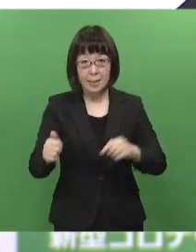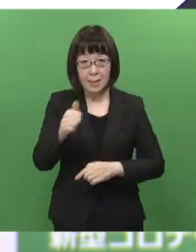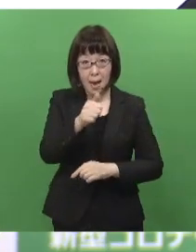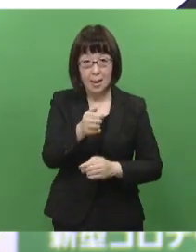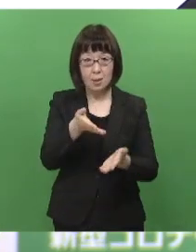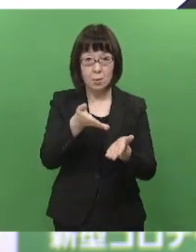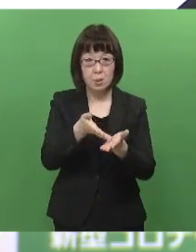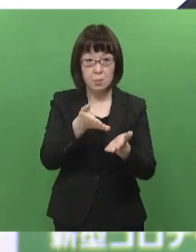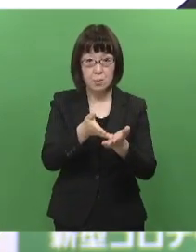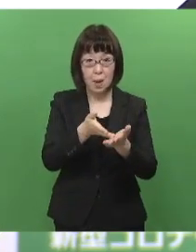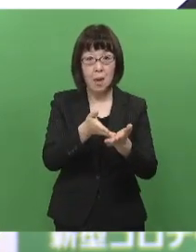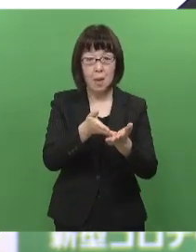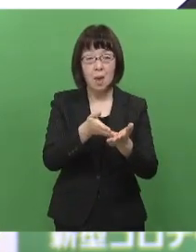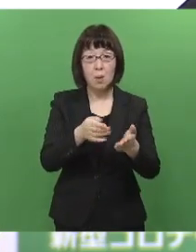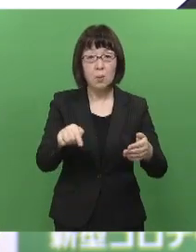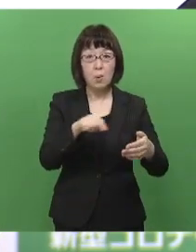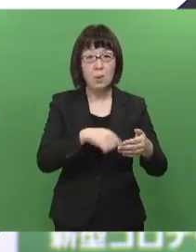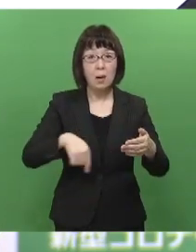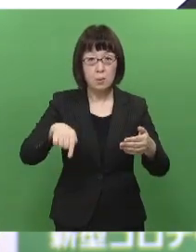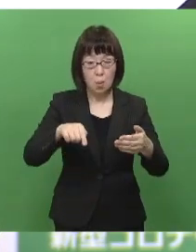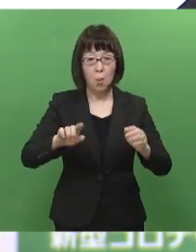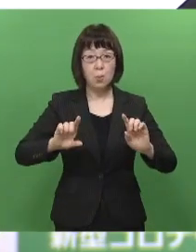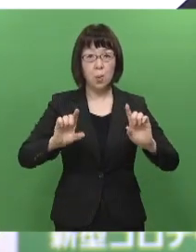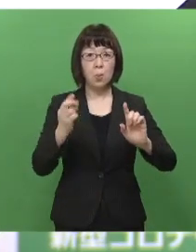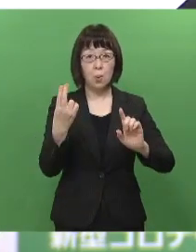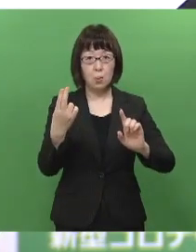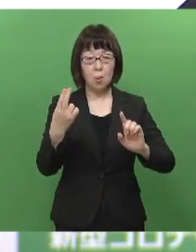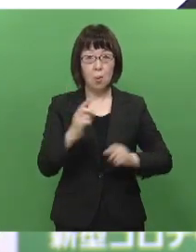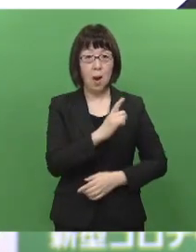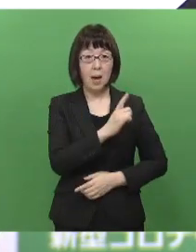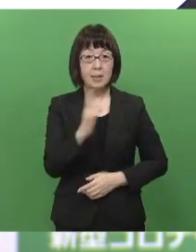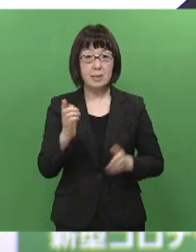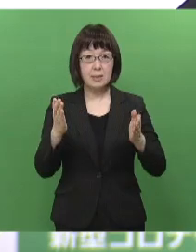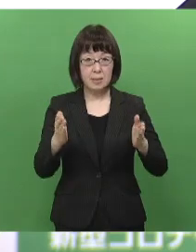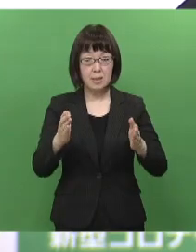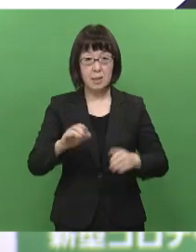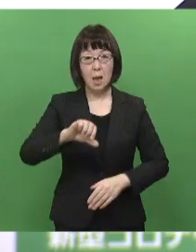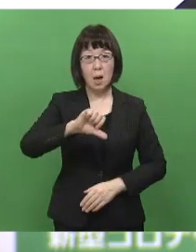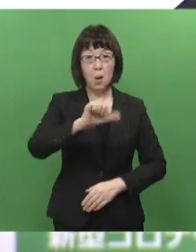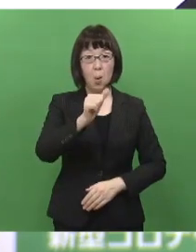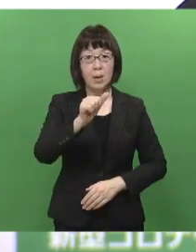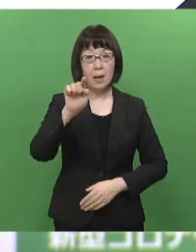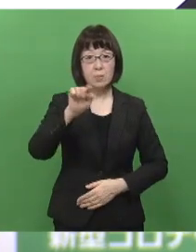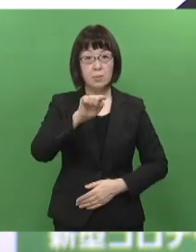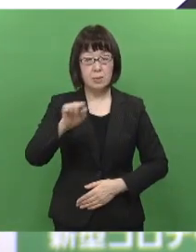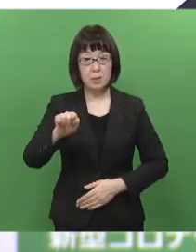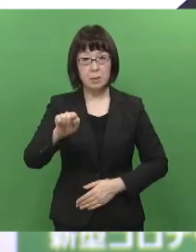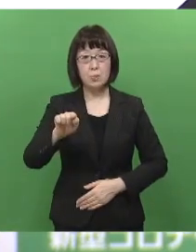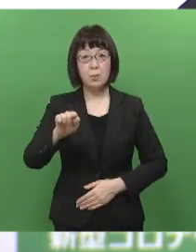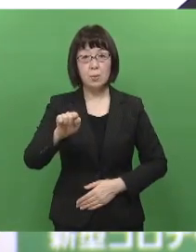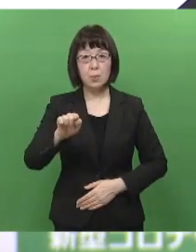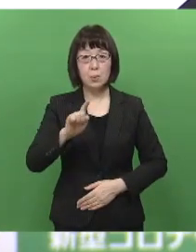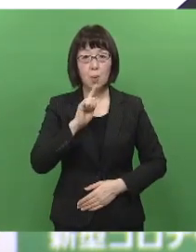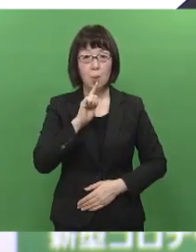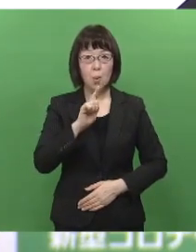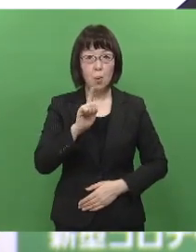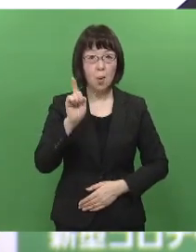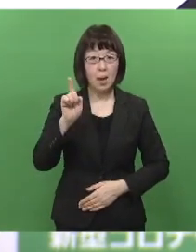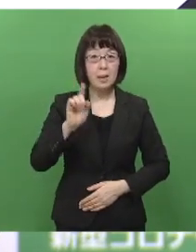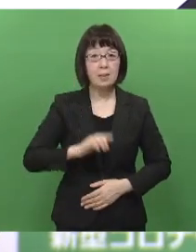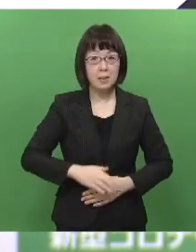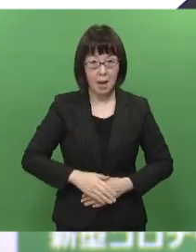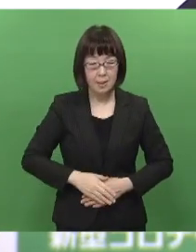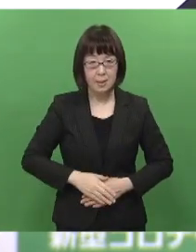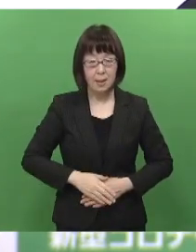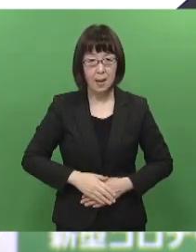も、東京都で言えば1日500人という数値を挙げられました。まさにそれら